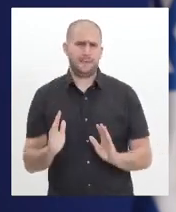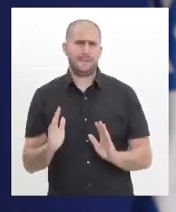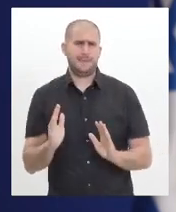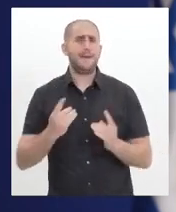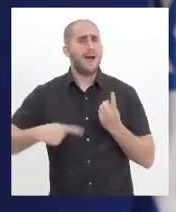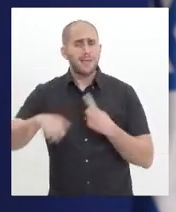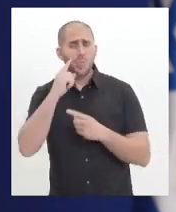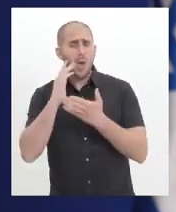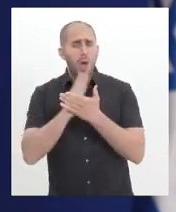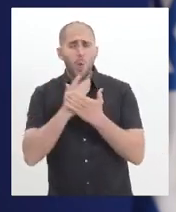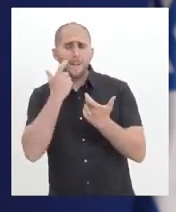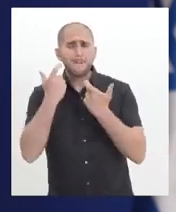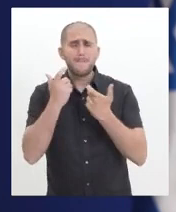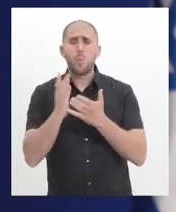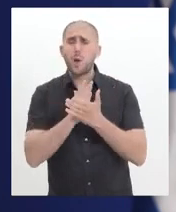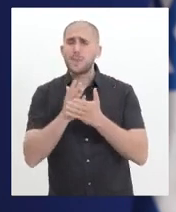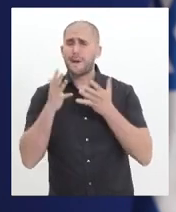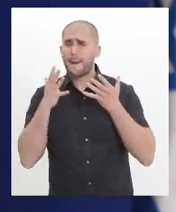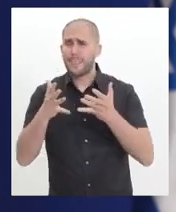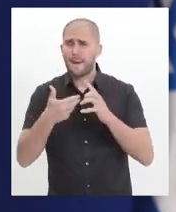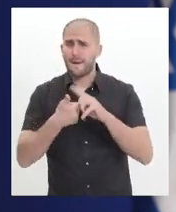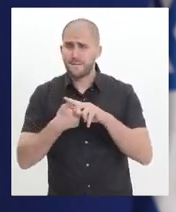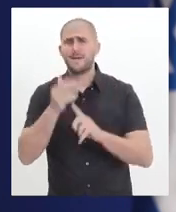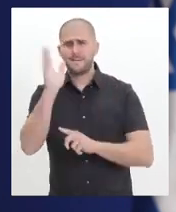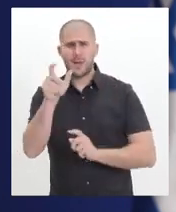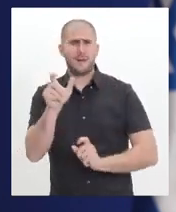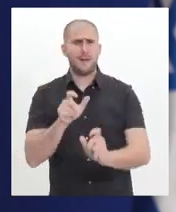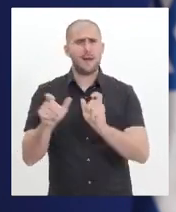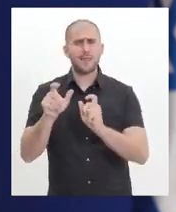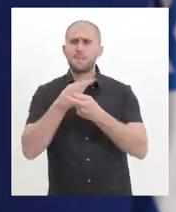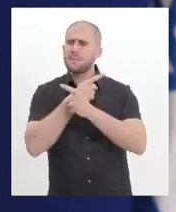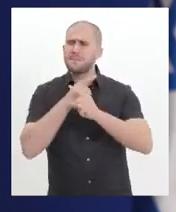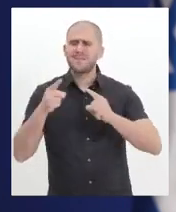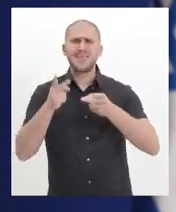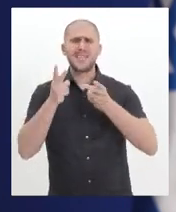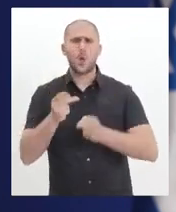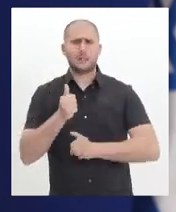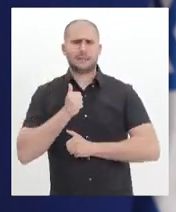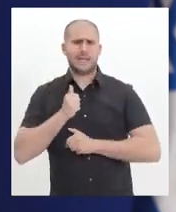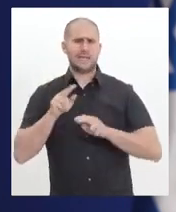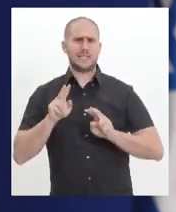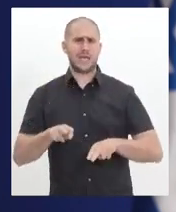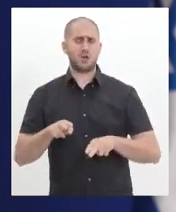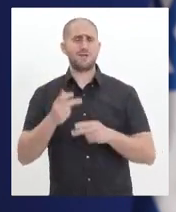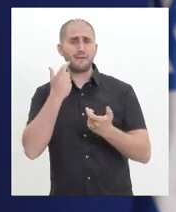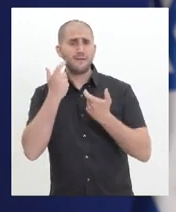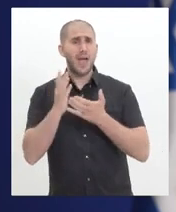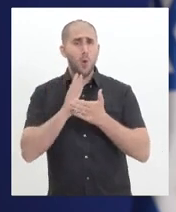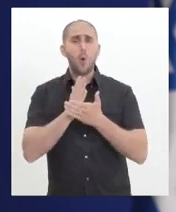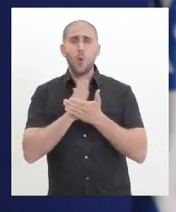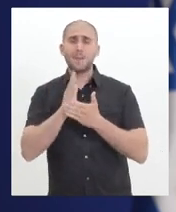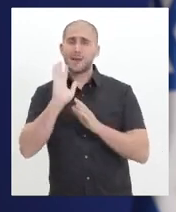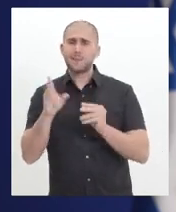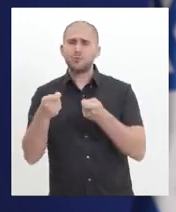אנחנו ארוכים ומוכנים בהתקפה ובהגנה במגוון יכולות של צל וארוכים גם עם